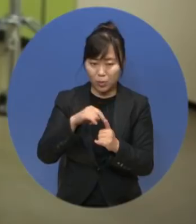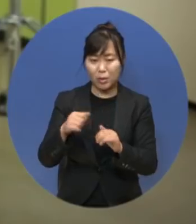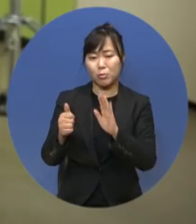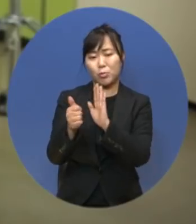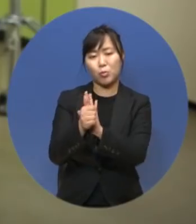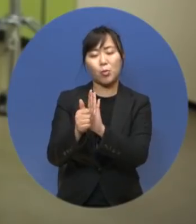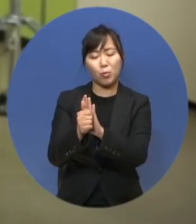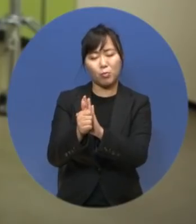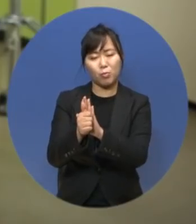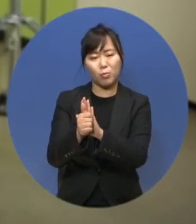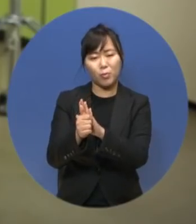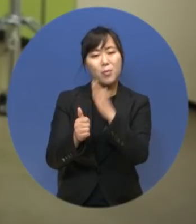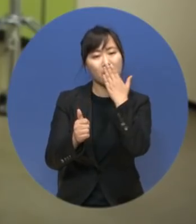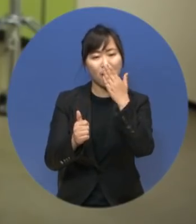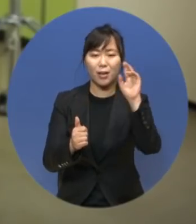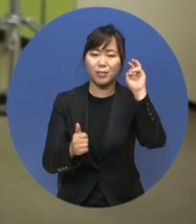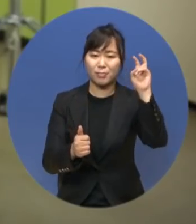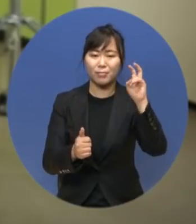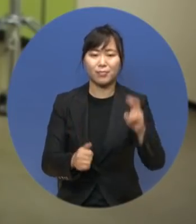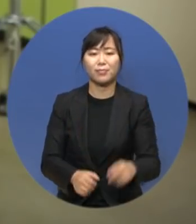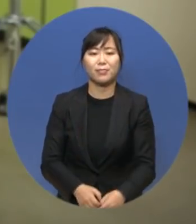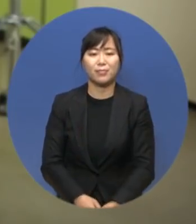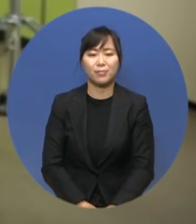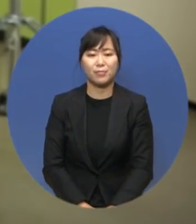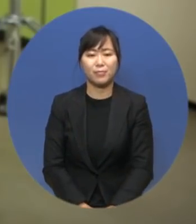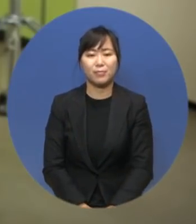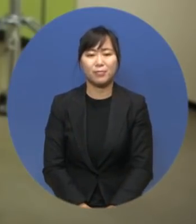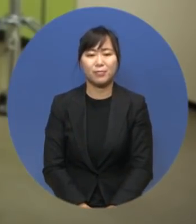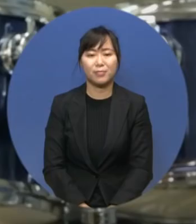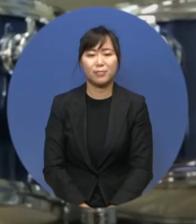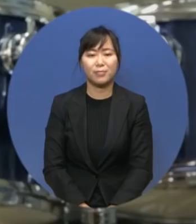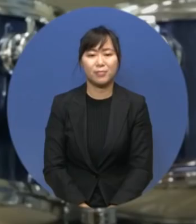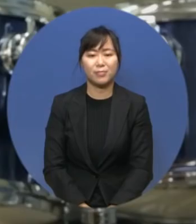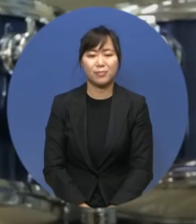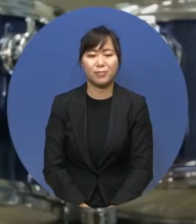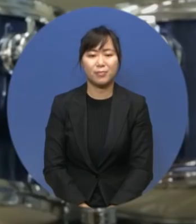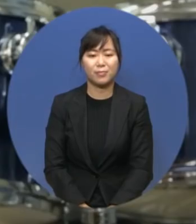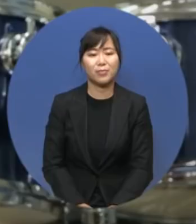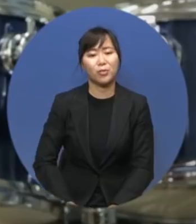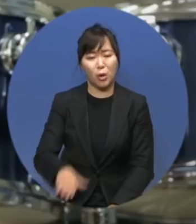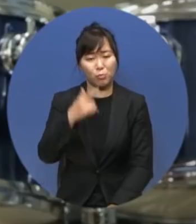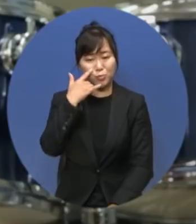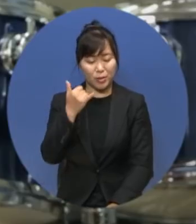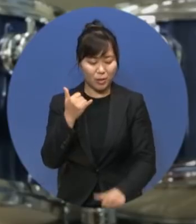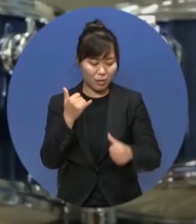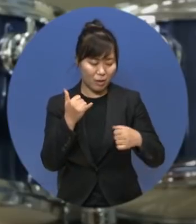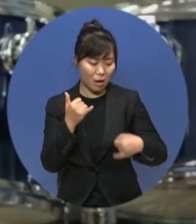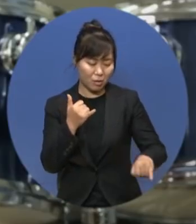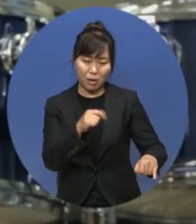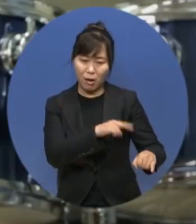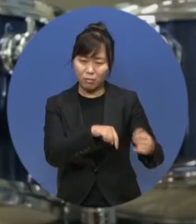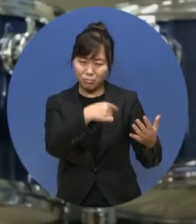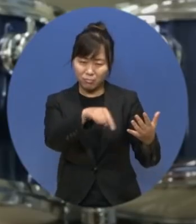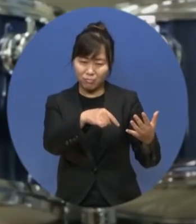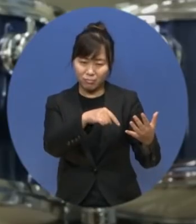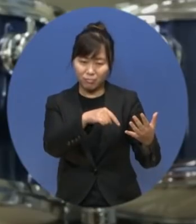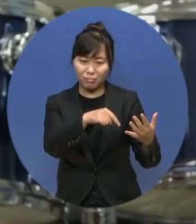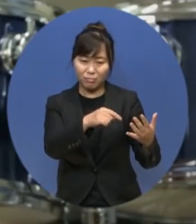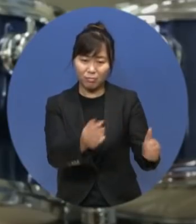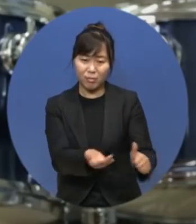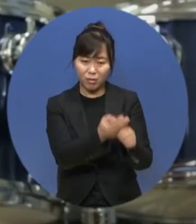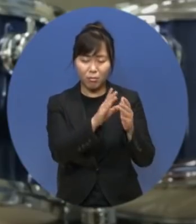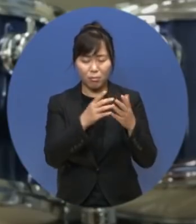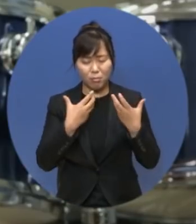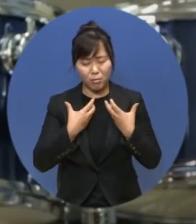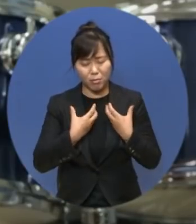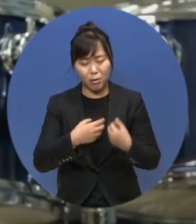있고 또 사회적으로도 도움이 될 것 같습니다. 우리 부모님들이 우리 아이들을 키우면서 좌절도